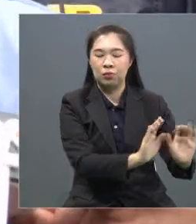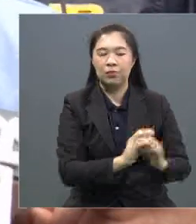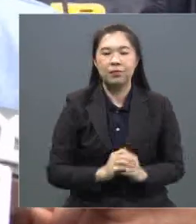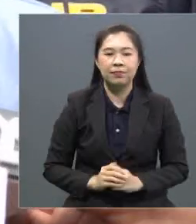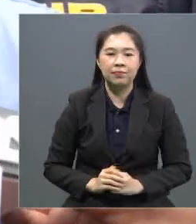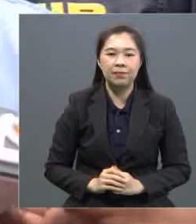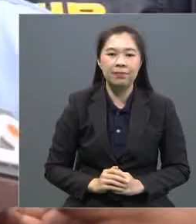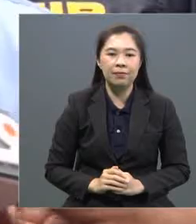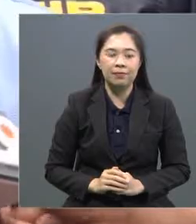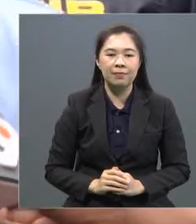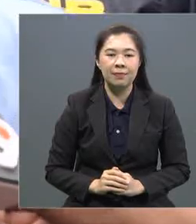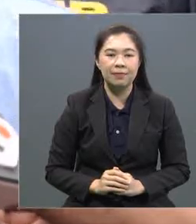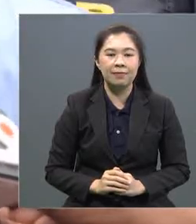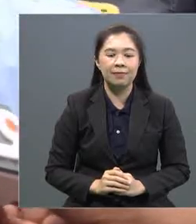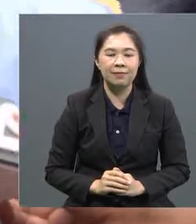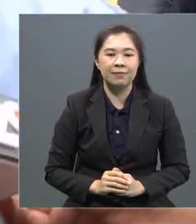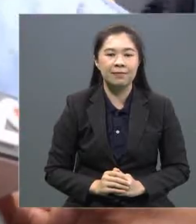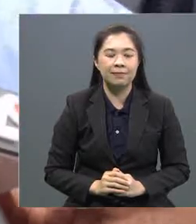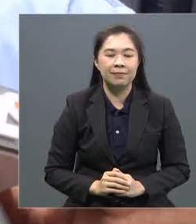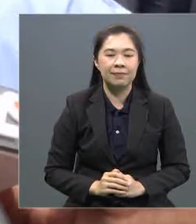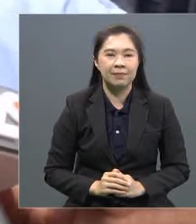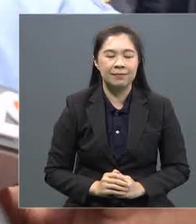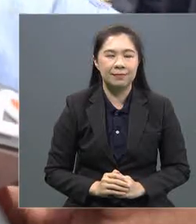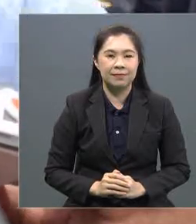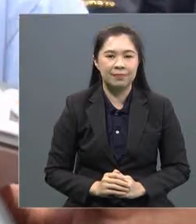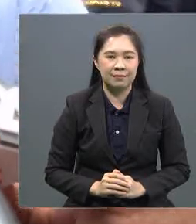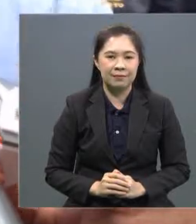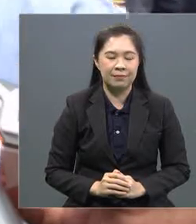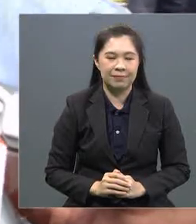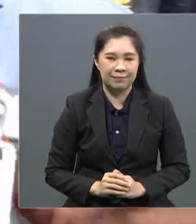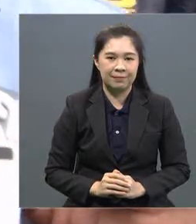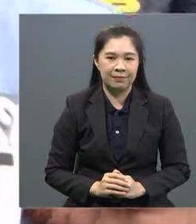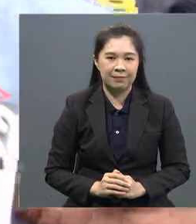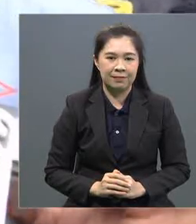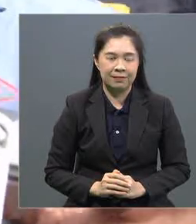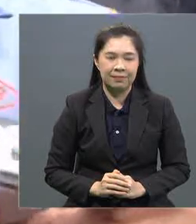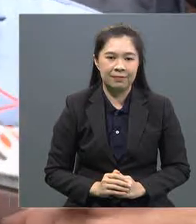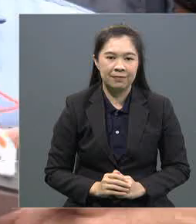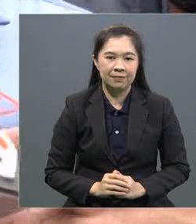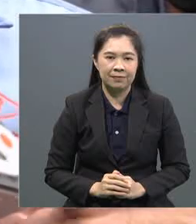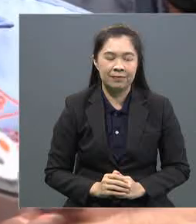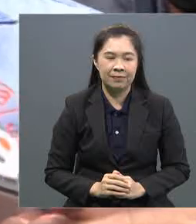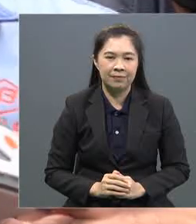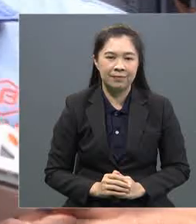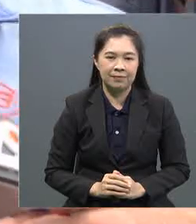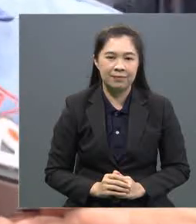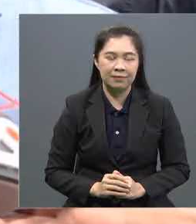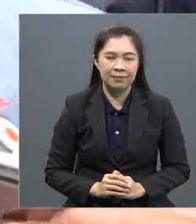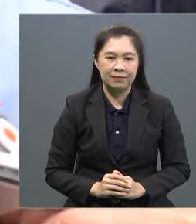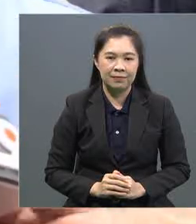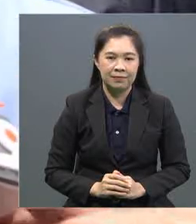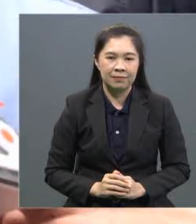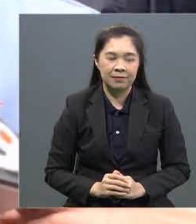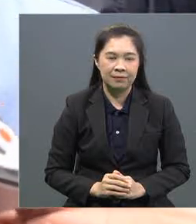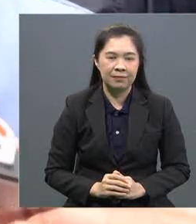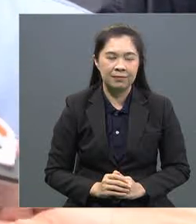ครับยังไม่เคยมีแบ่งออกไปอยู่ๆๆอครับก็ประมาณนั้นครับโอเคทราบว่าเป็นแคดเมียมฮะตอนเอามา